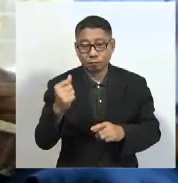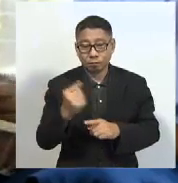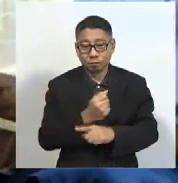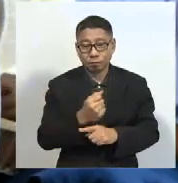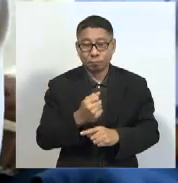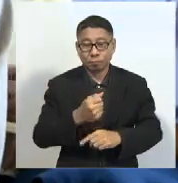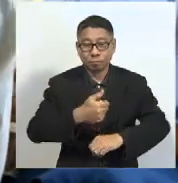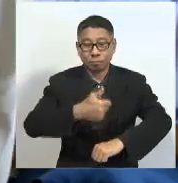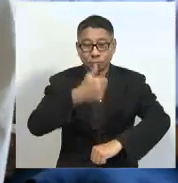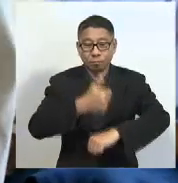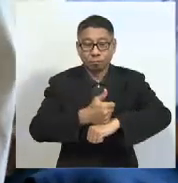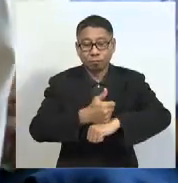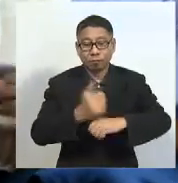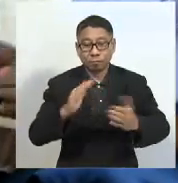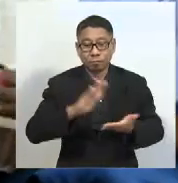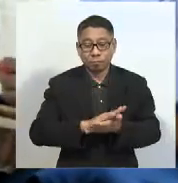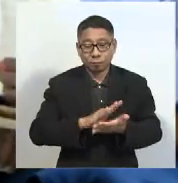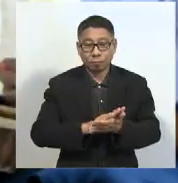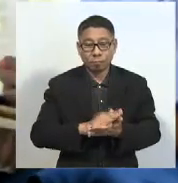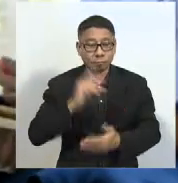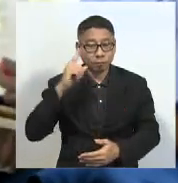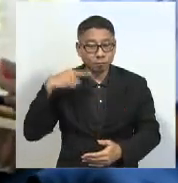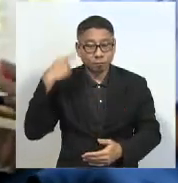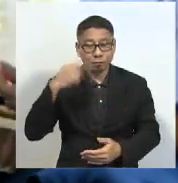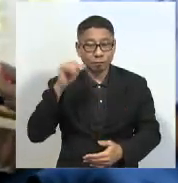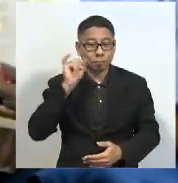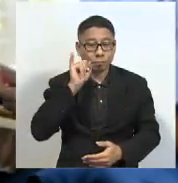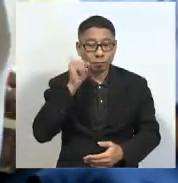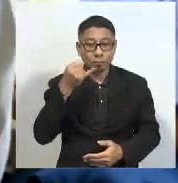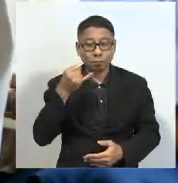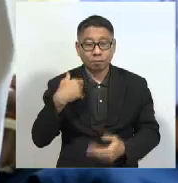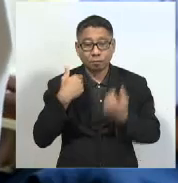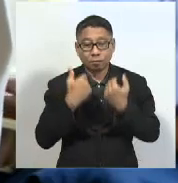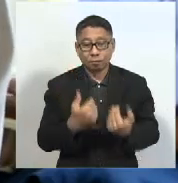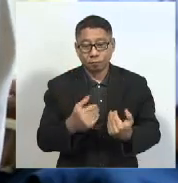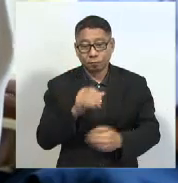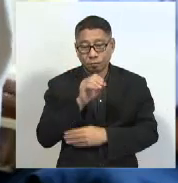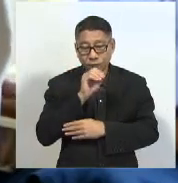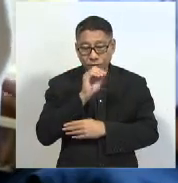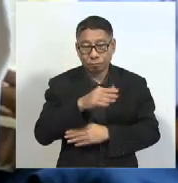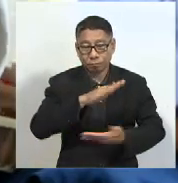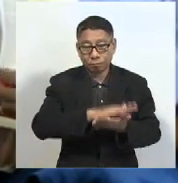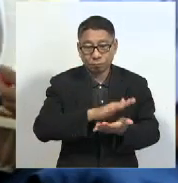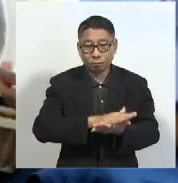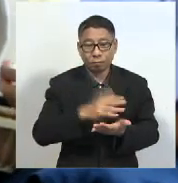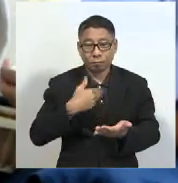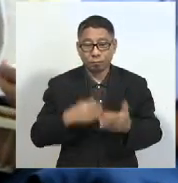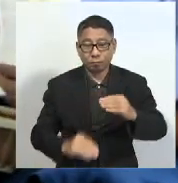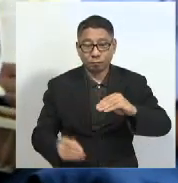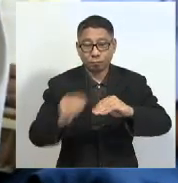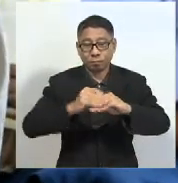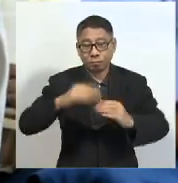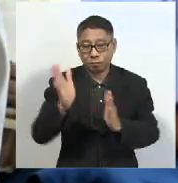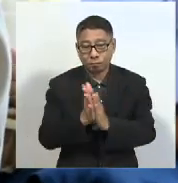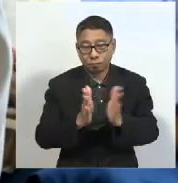ด้านผู้อำนวยการโรงเรียนวัดห้วยหมูนางสาวจิราพรหลายฟุนสวัสดิ์บอกว่าทางโรงเรียนมีการเพิ่มทักษะ